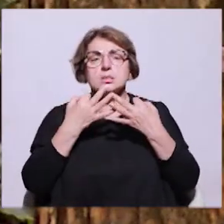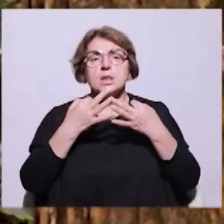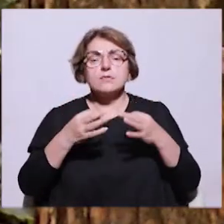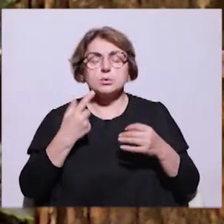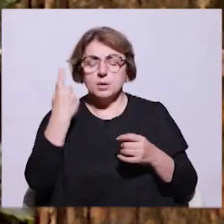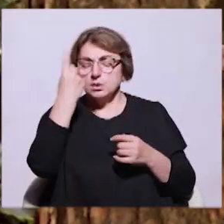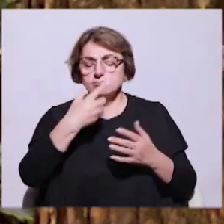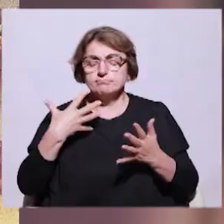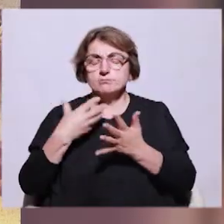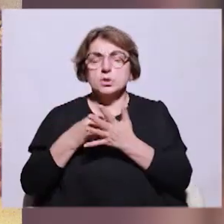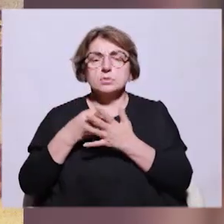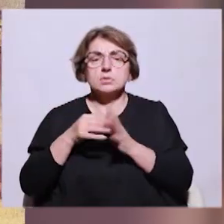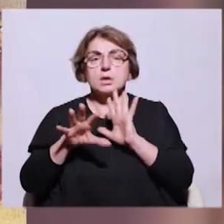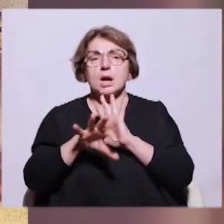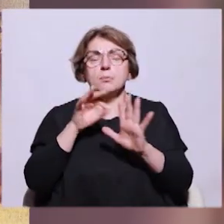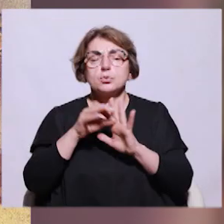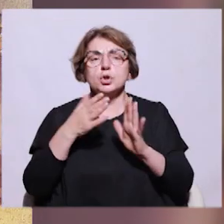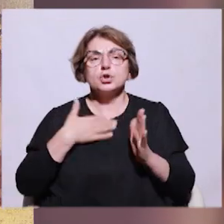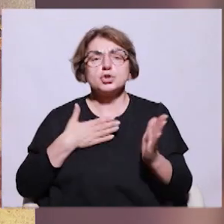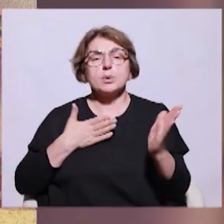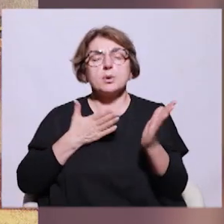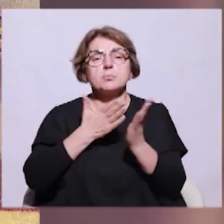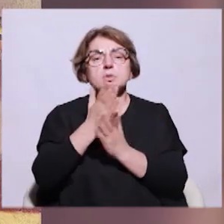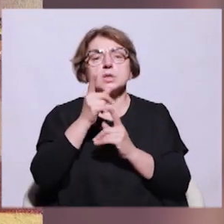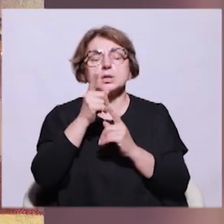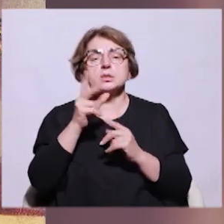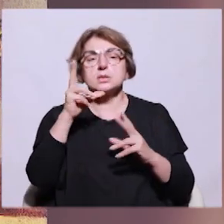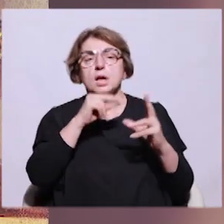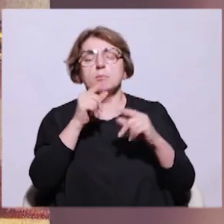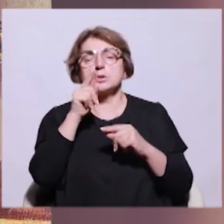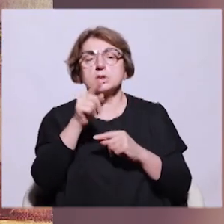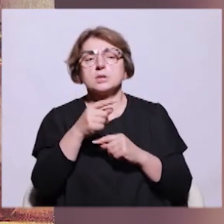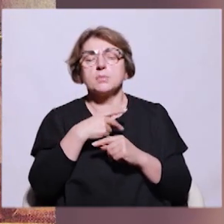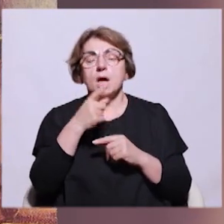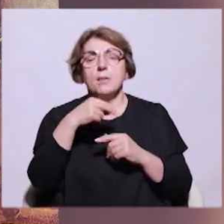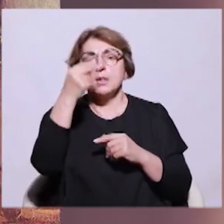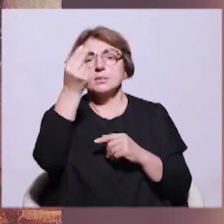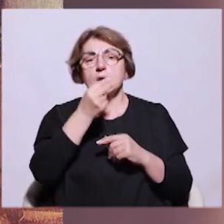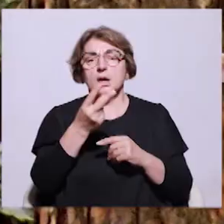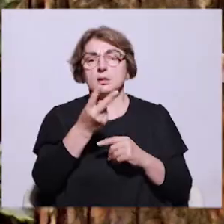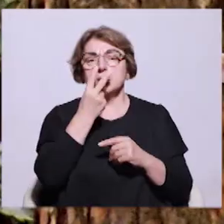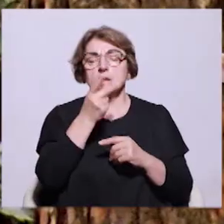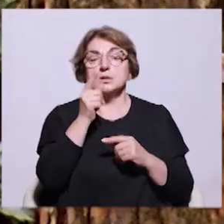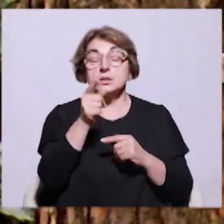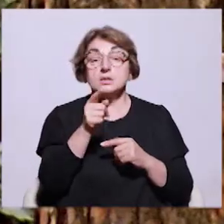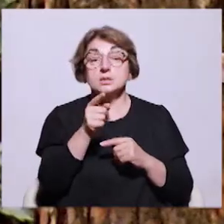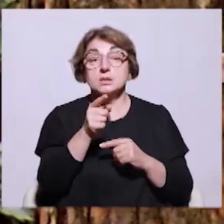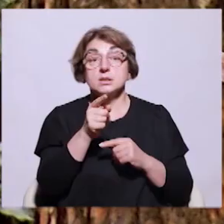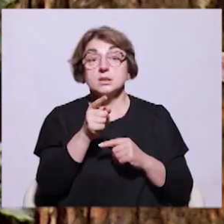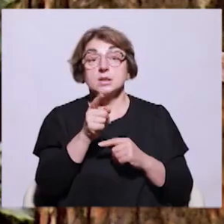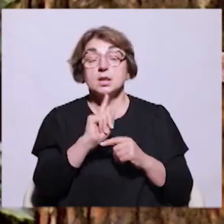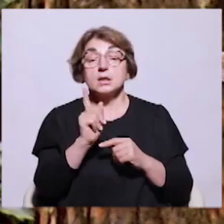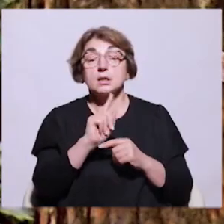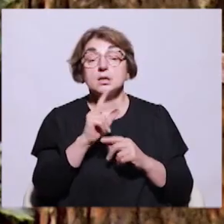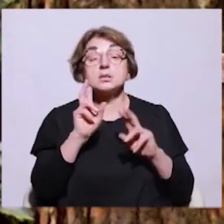და ინდივიდუალიზმით გამოირჩეოდა. ჩემი მიზანი იმას წარმოადგენს, რომ აი ამ ნახატში გაჩვენოთ სწორედ ის,